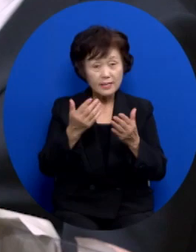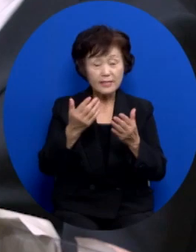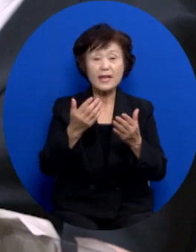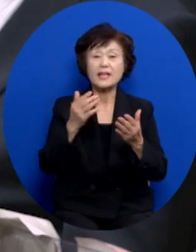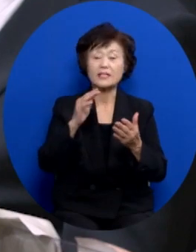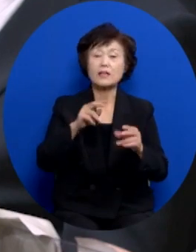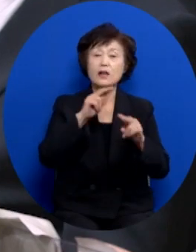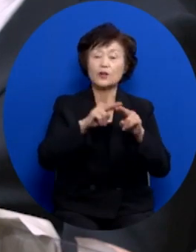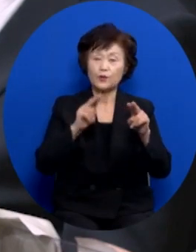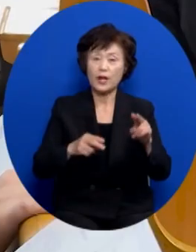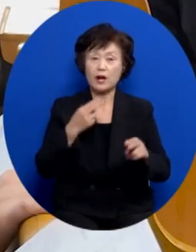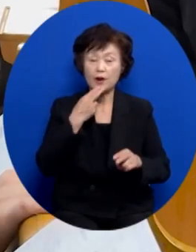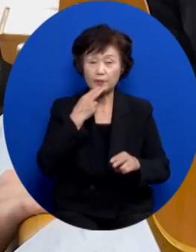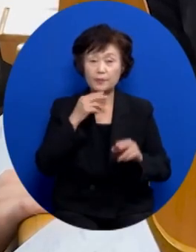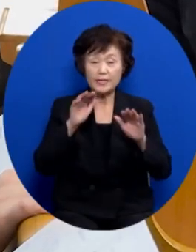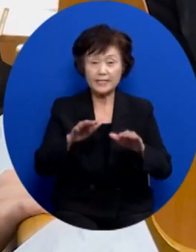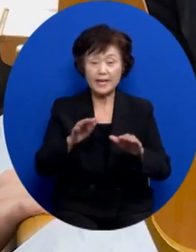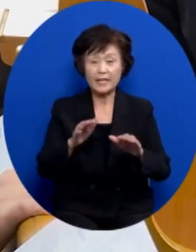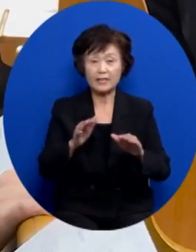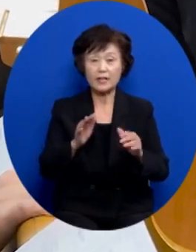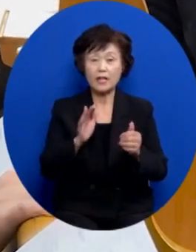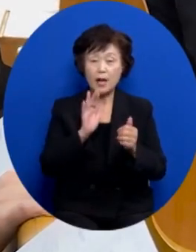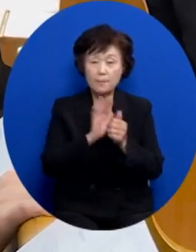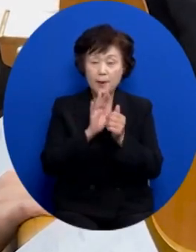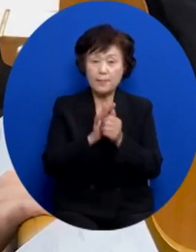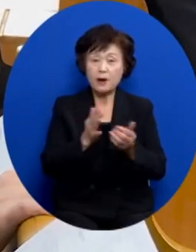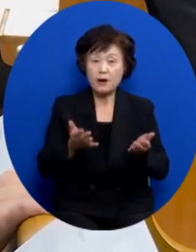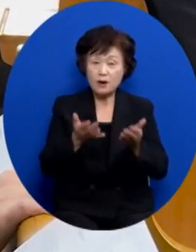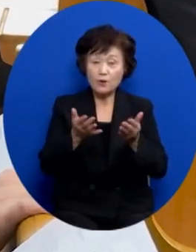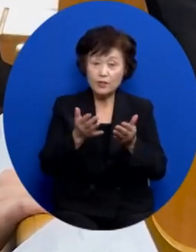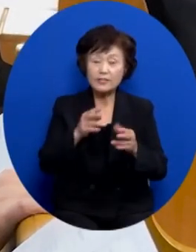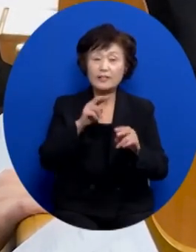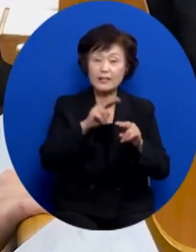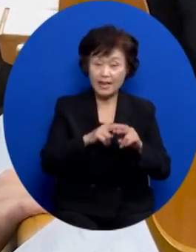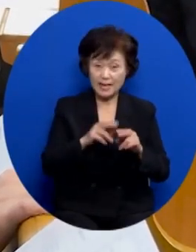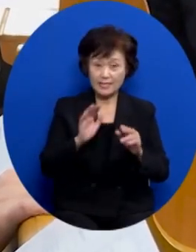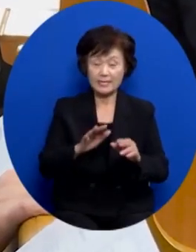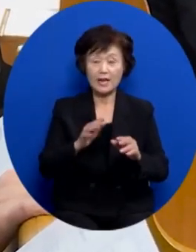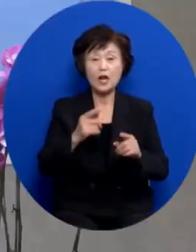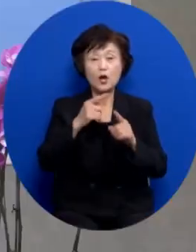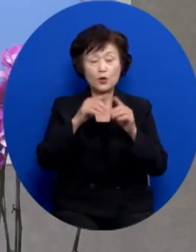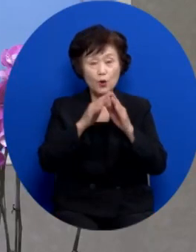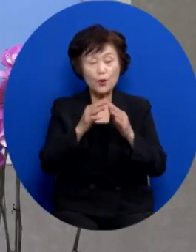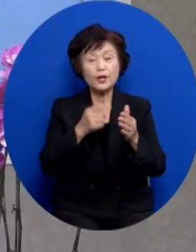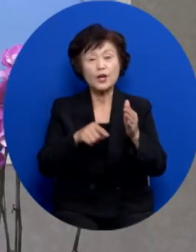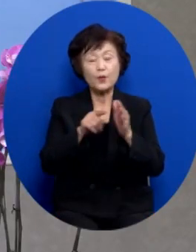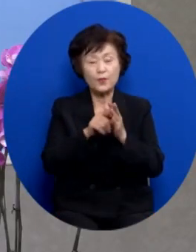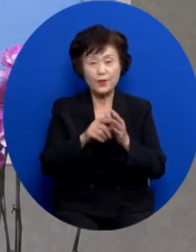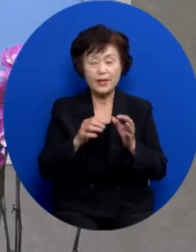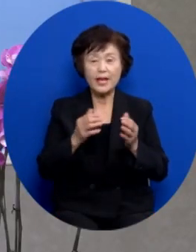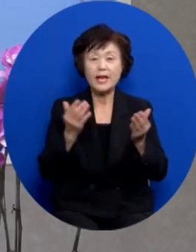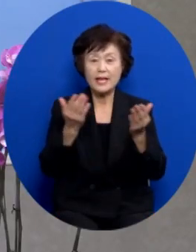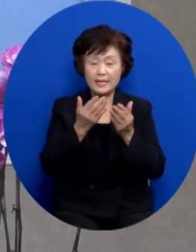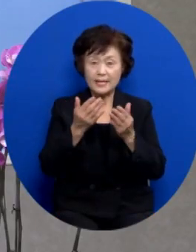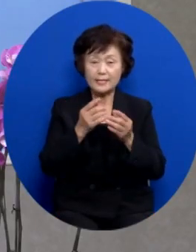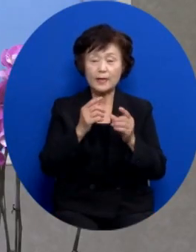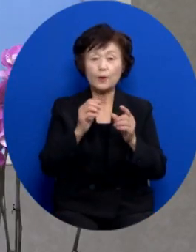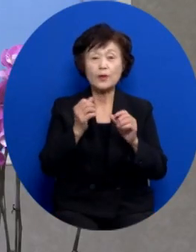없다며 이제는 응원석에서 교회를 위해 기도하고 협력함으로 새로운 부흥의 역사를 이길다고